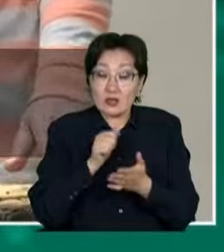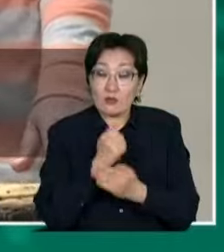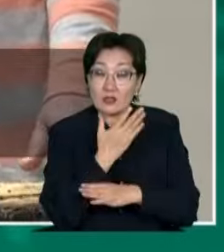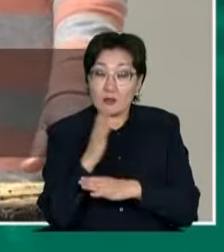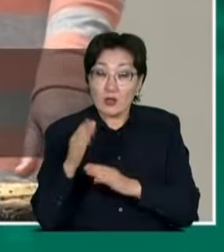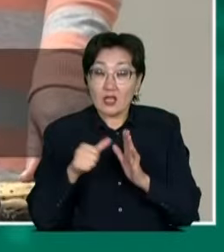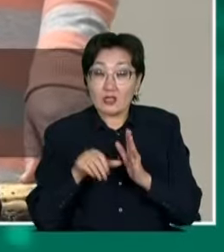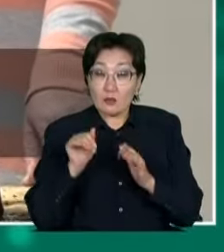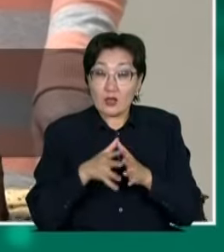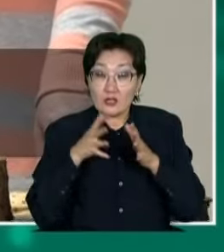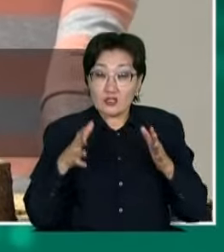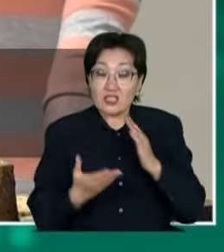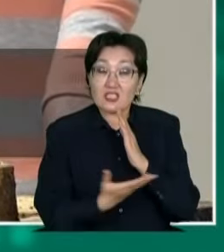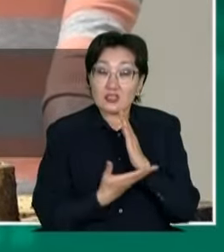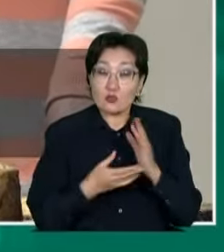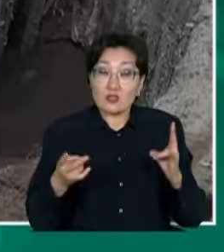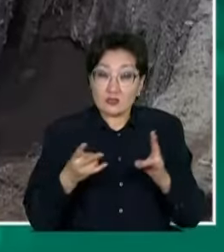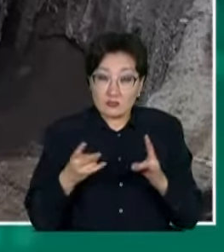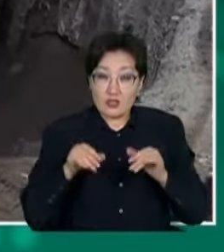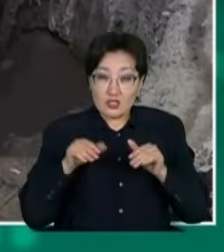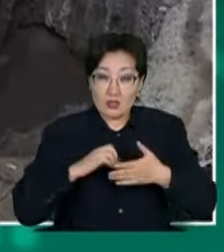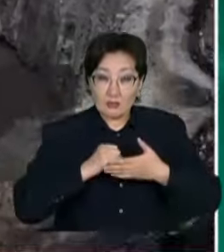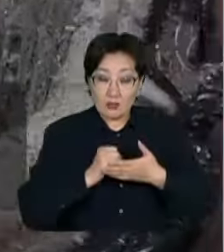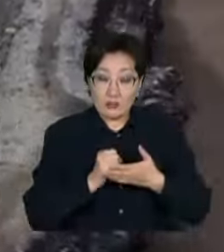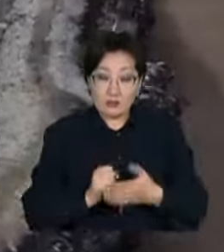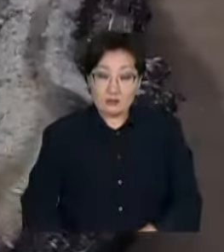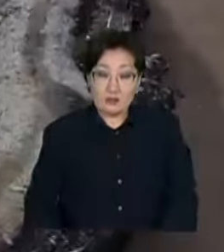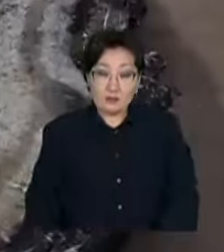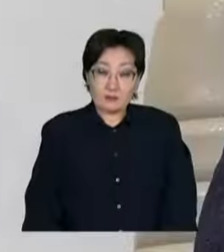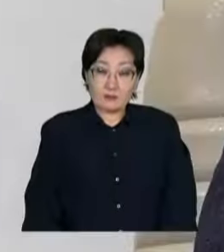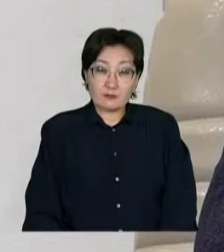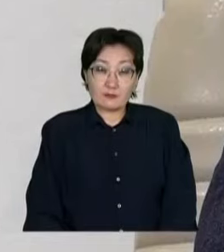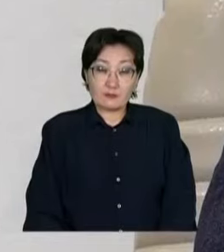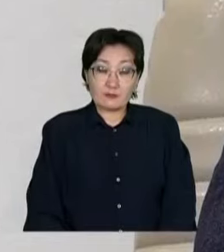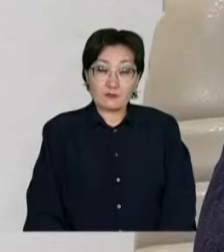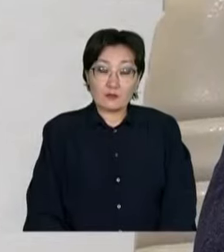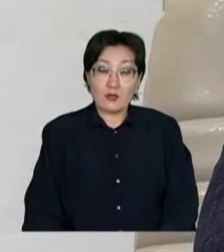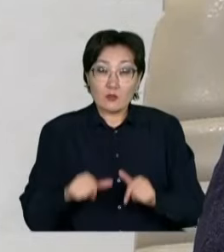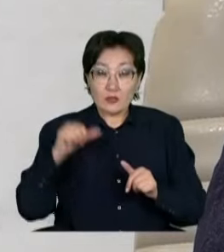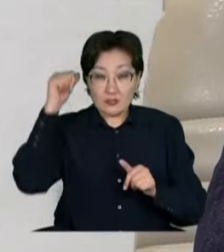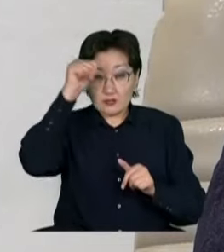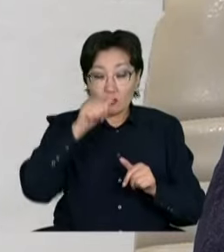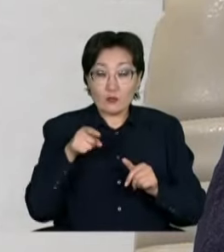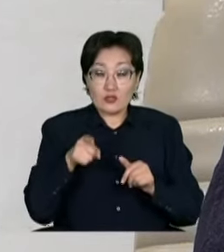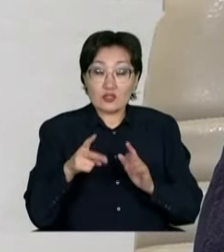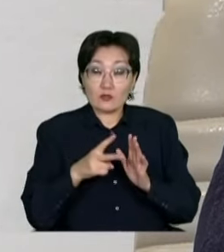желектердің 6000-нан астамын кесу керек деген шешім шыққан еді. Биылғы жылға